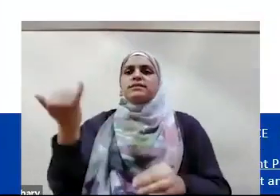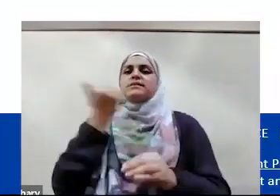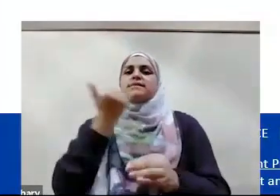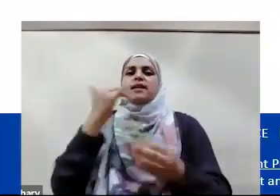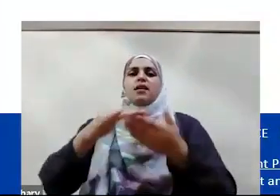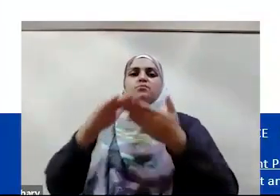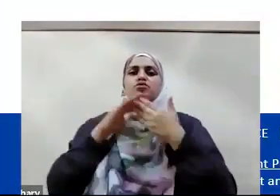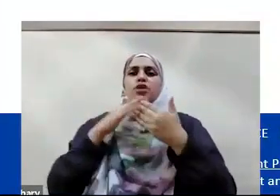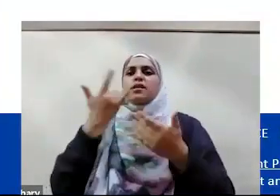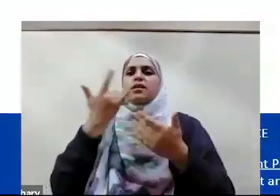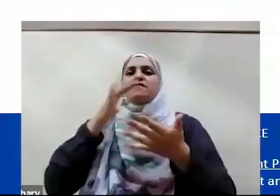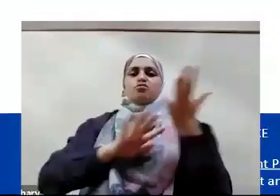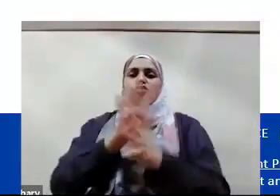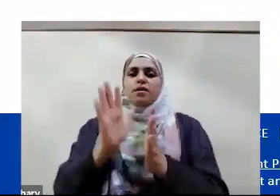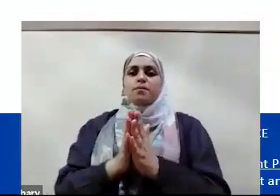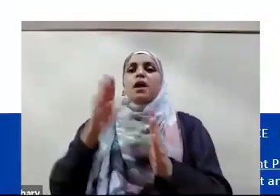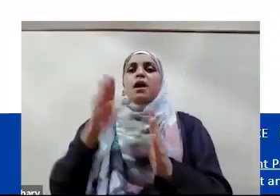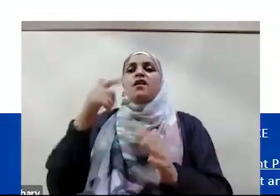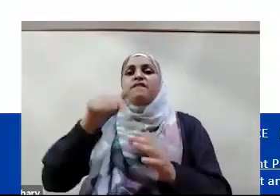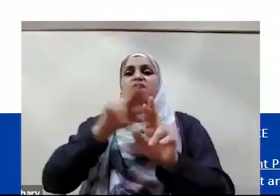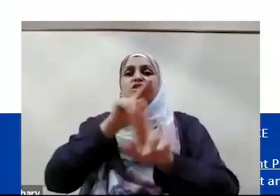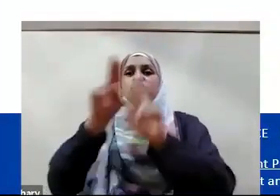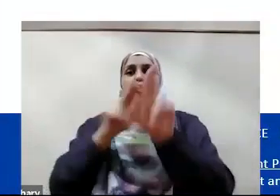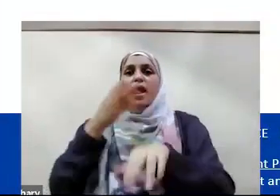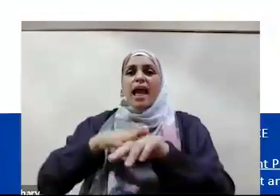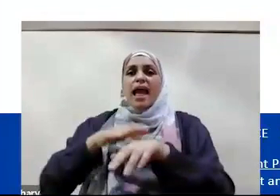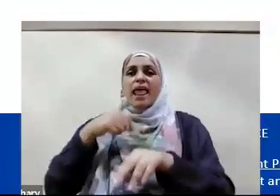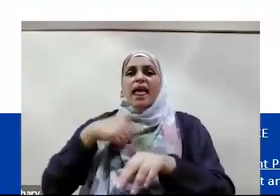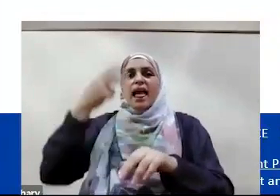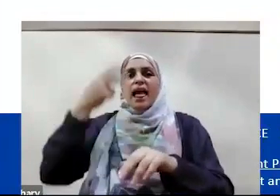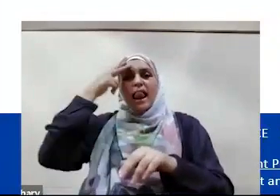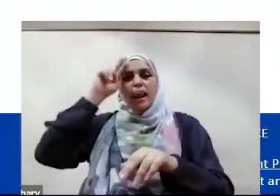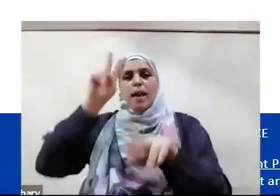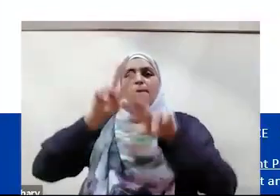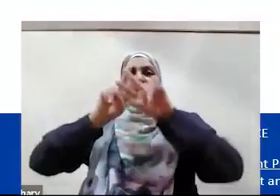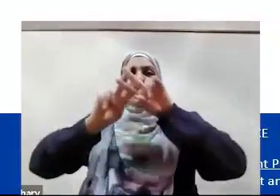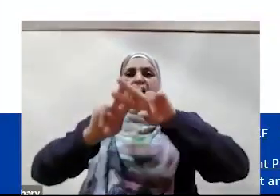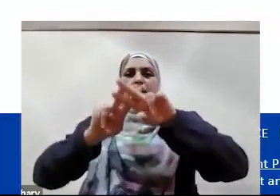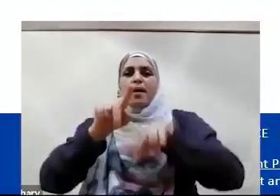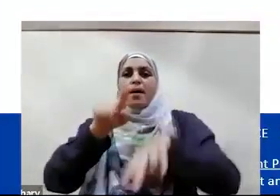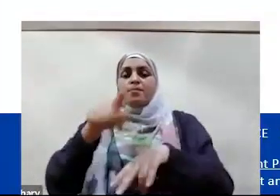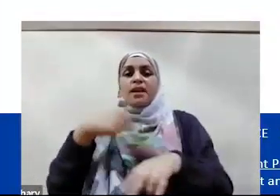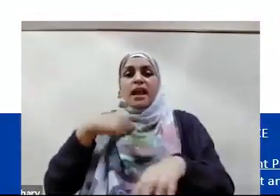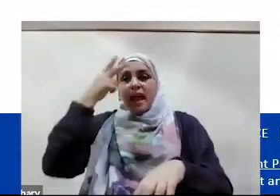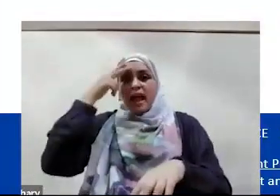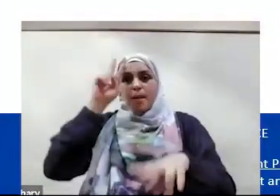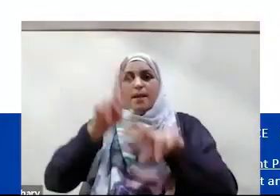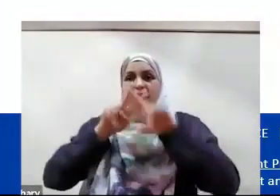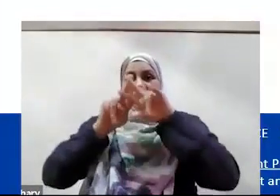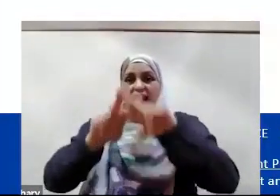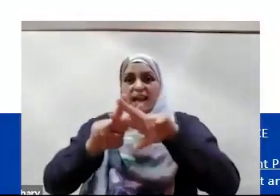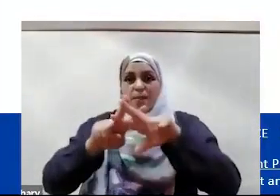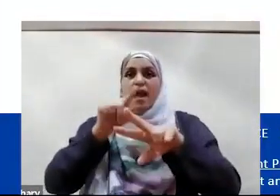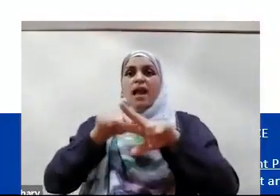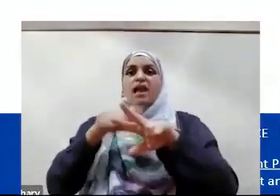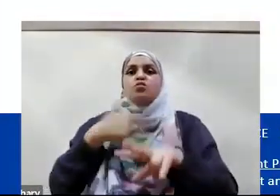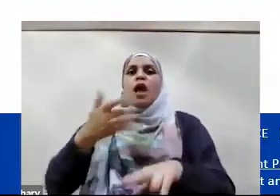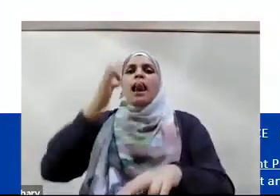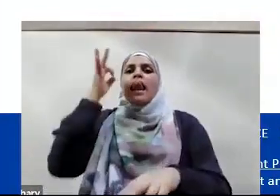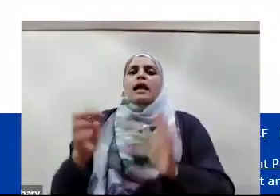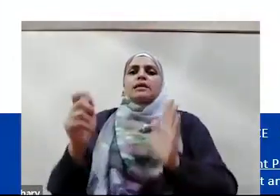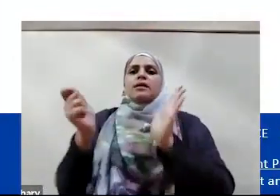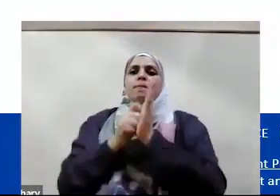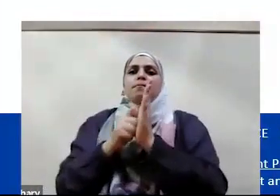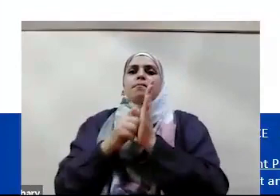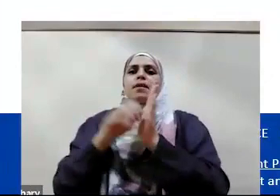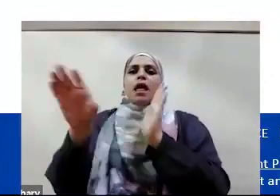هتلاقوا في اسئلة عليها علامة النجمة. الاسئلة اللي عليها علامة النجمة دي مش هتقدروا انكم تسلموا الابلكيشن من غيرها، يعني ممكن في وقتها تقدروا